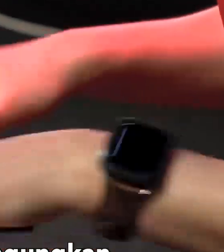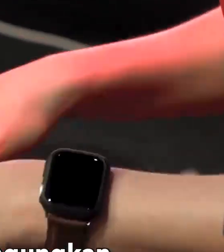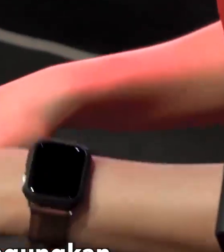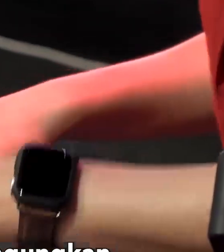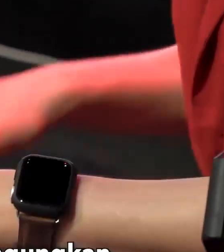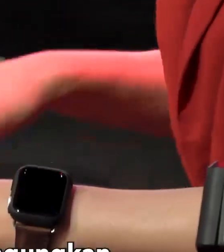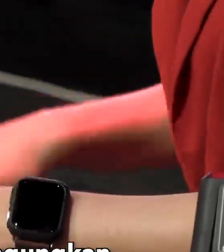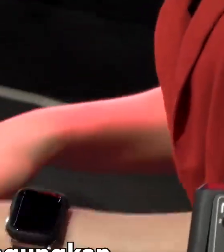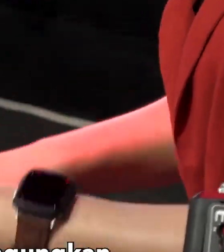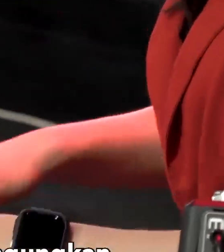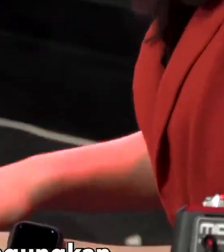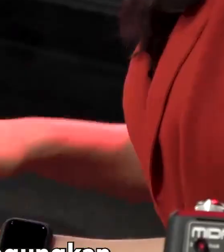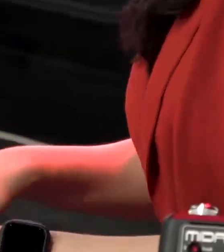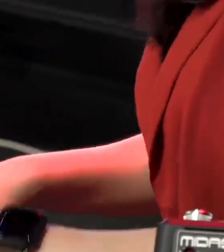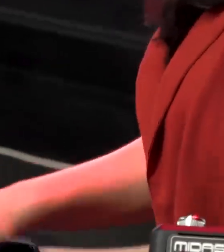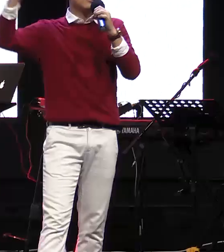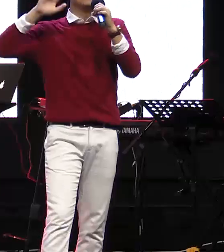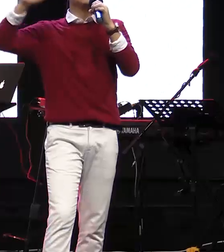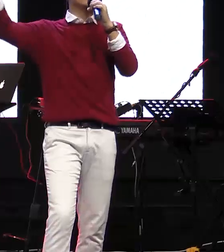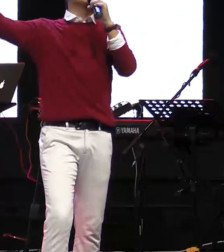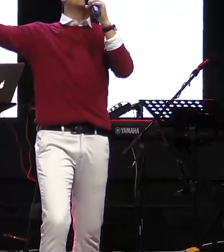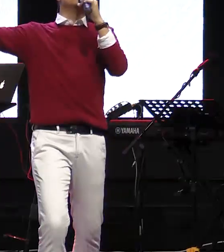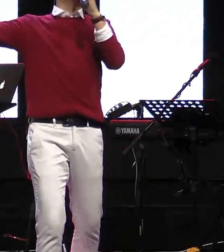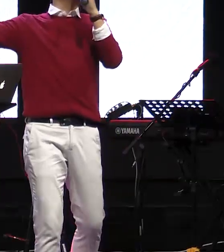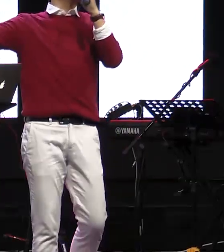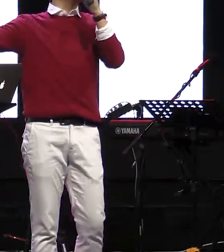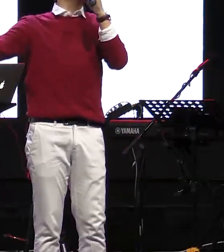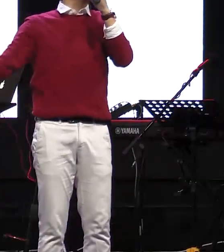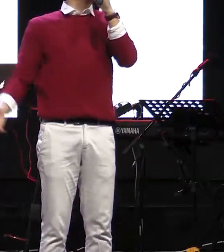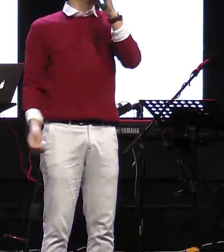tinggikan, kami agungkan Kau